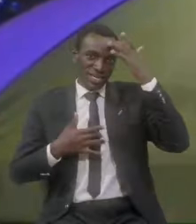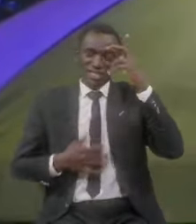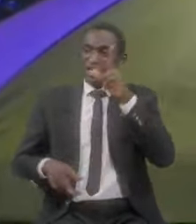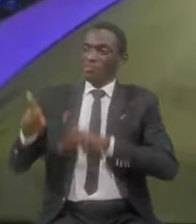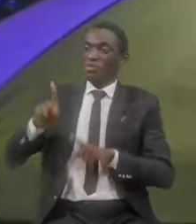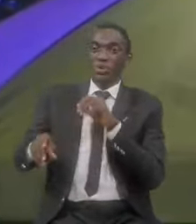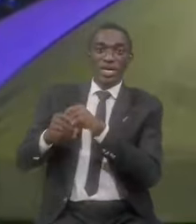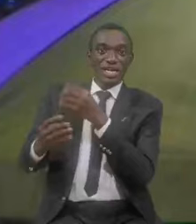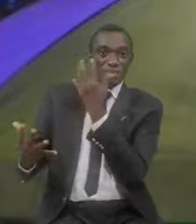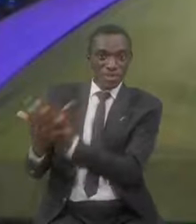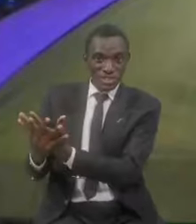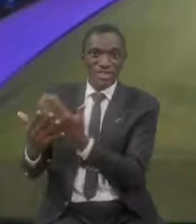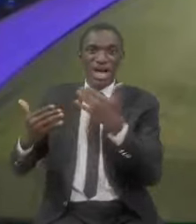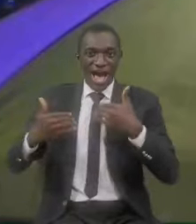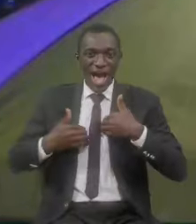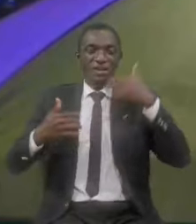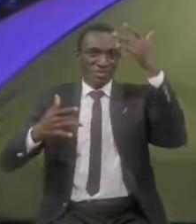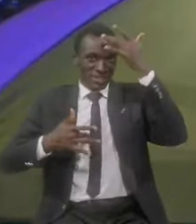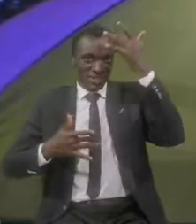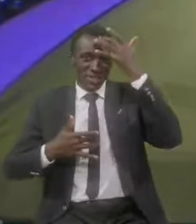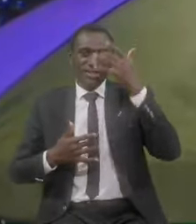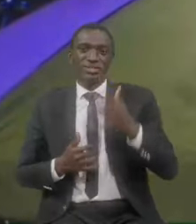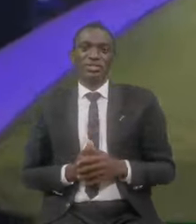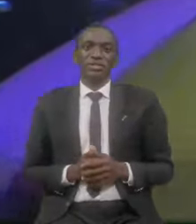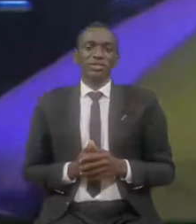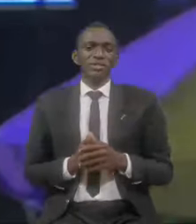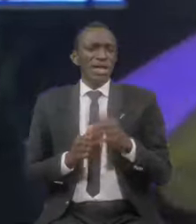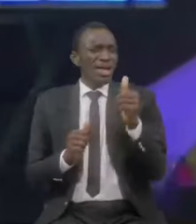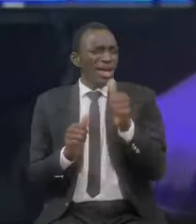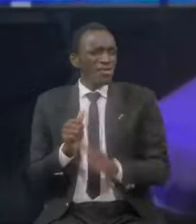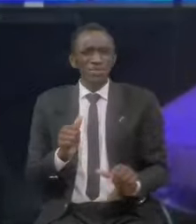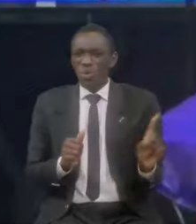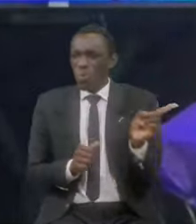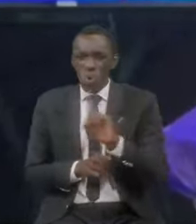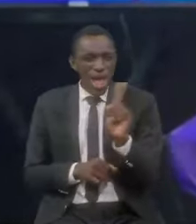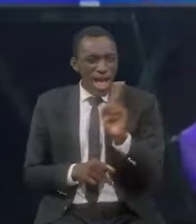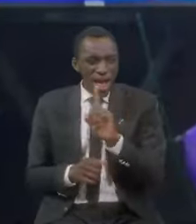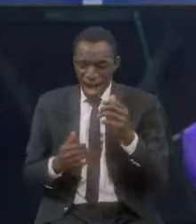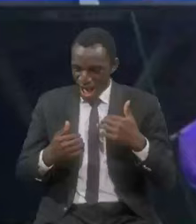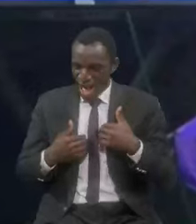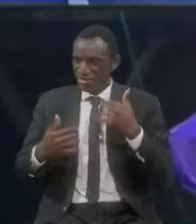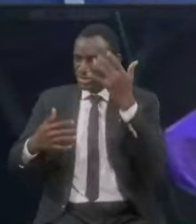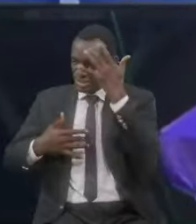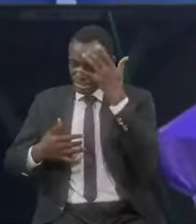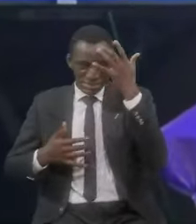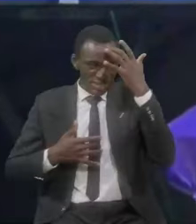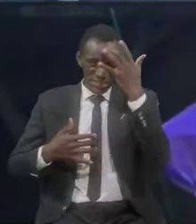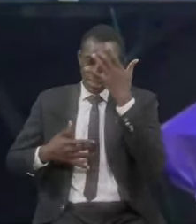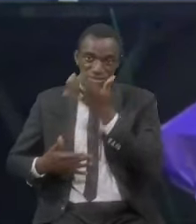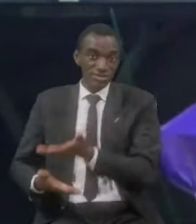prison, parmi les prisonniers, il y a la maladie partout.